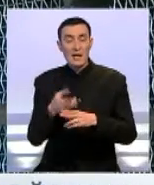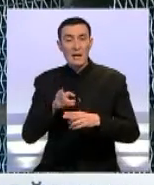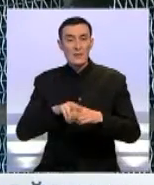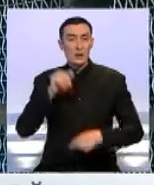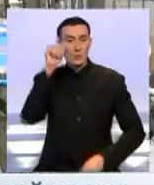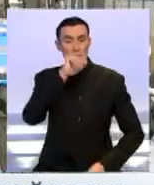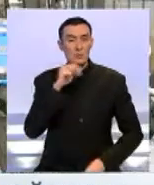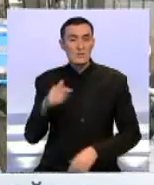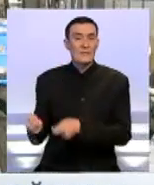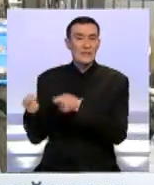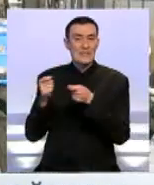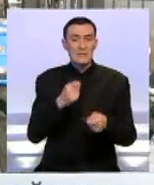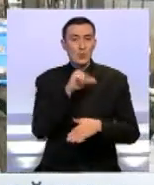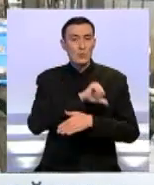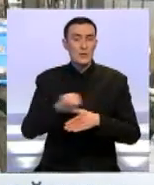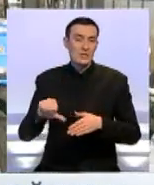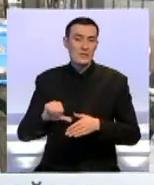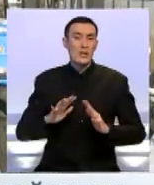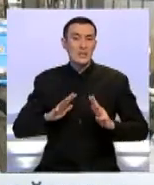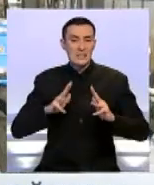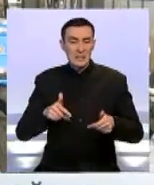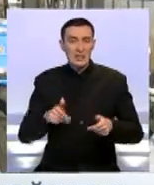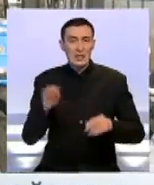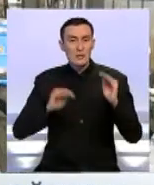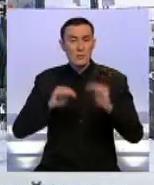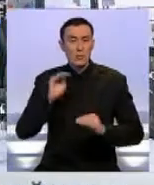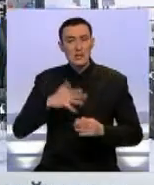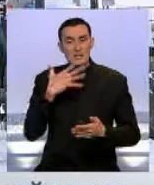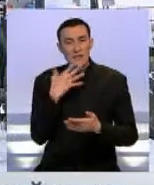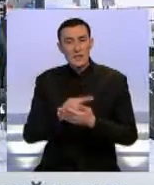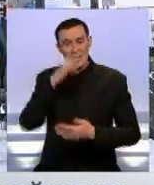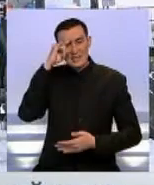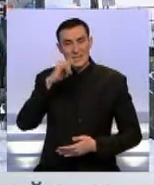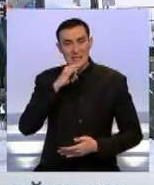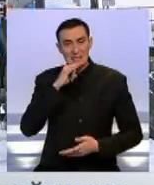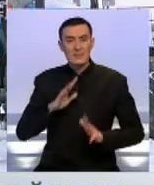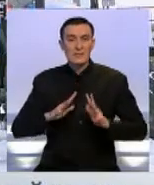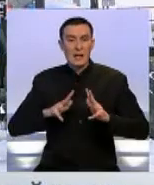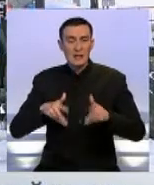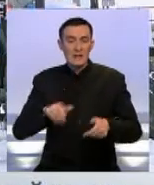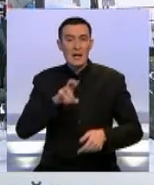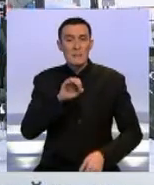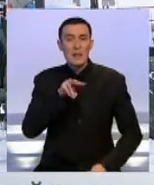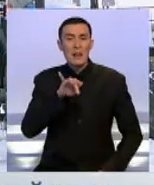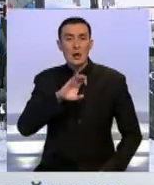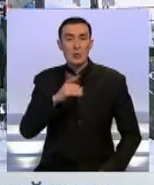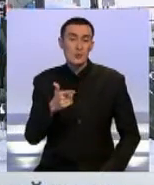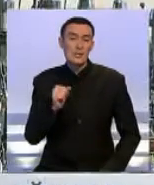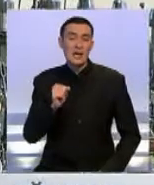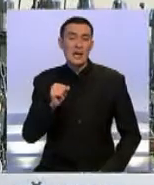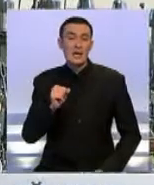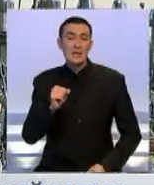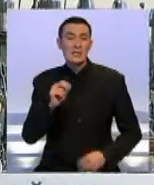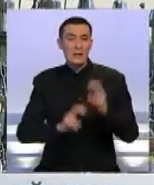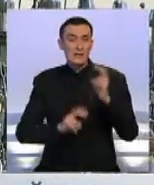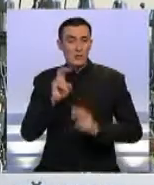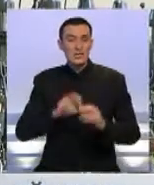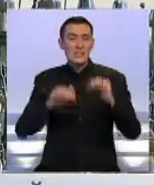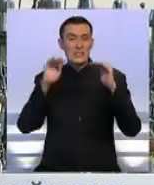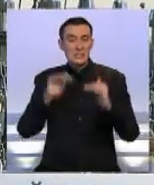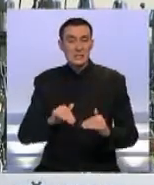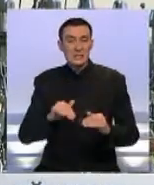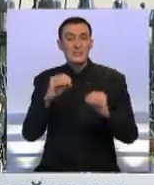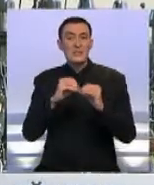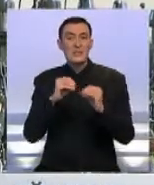из-за ввозимой в страну зарубежной сельхозтехники сборка отечественных тракторов в Беларусь на автосборочном заводе снизилась почти